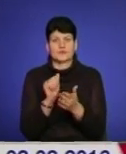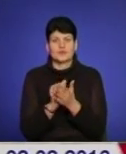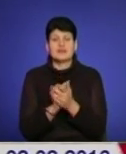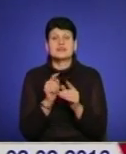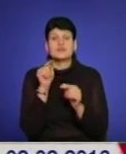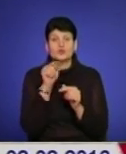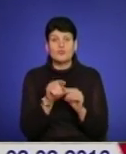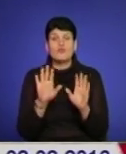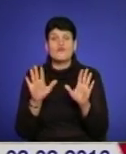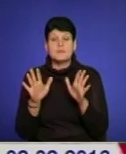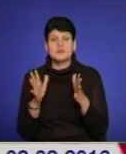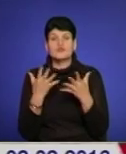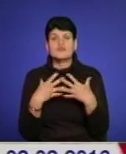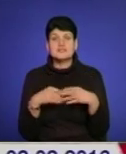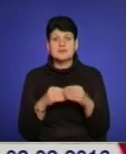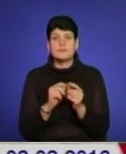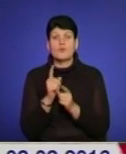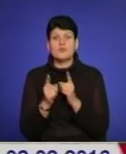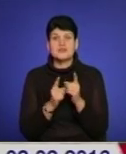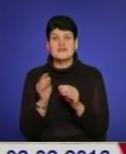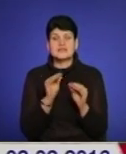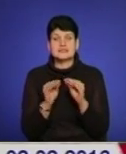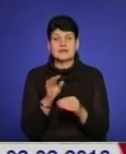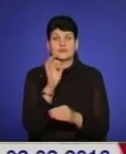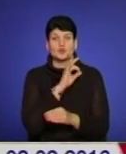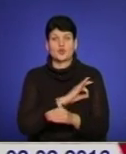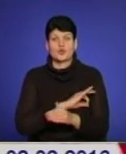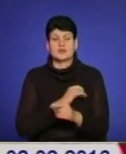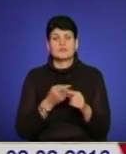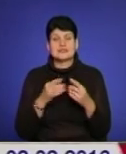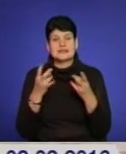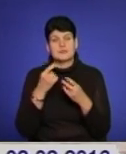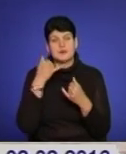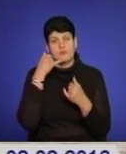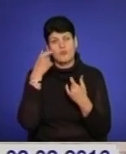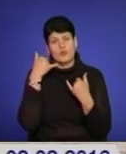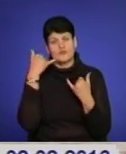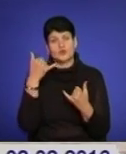тому випадку, якщо у сім'ї змінився склад або доходи, про це потрібно повідомити у відповідні служби.